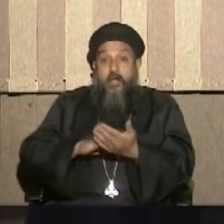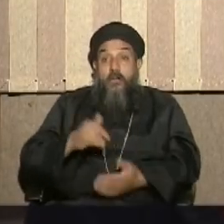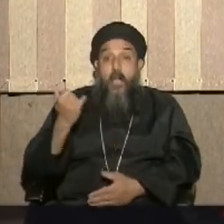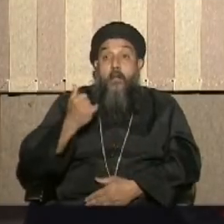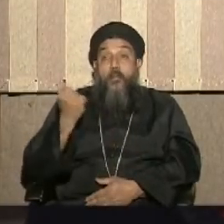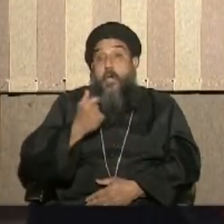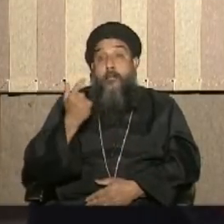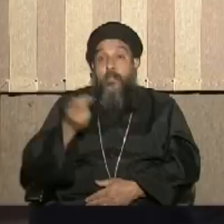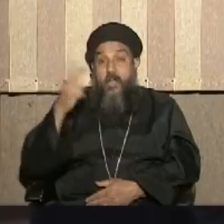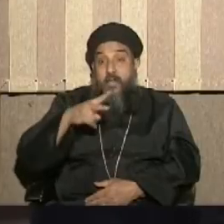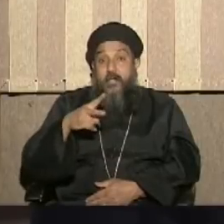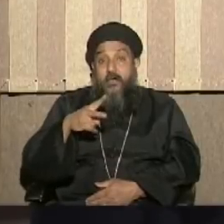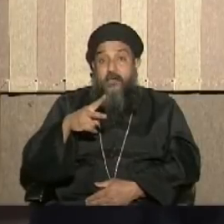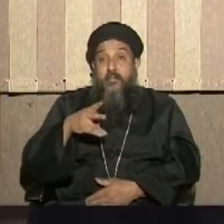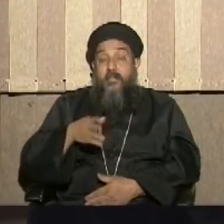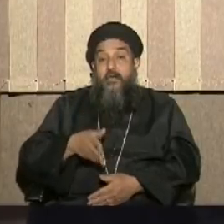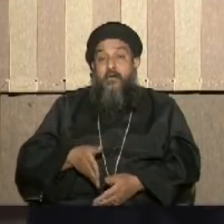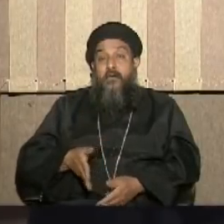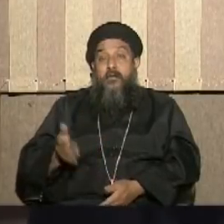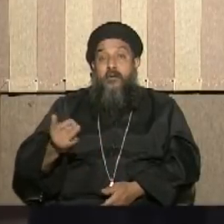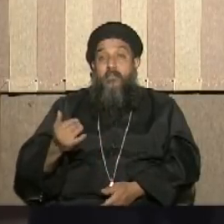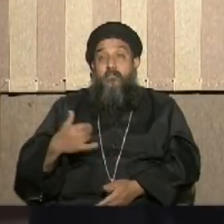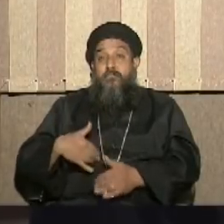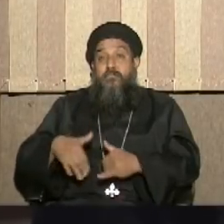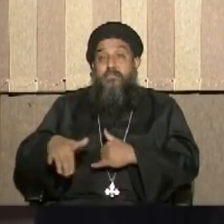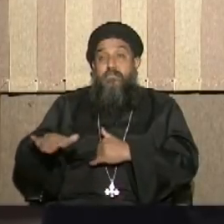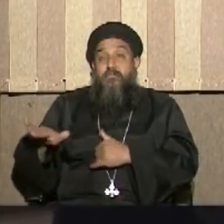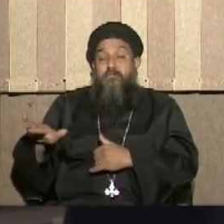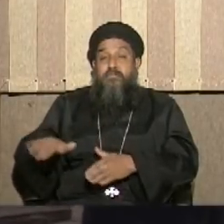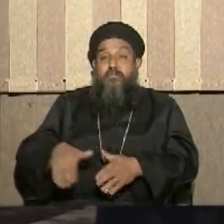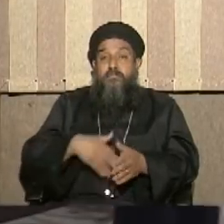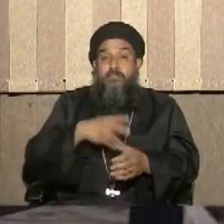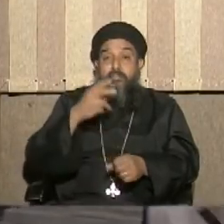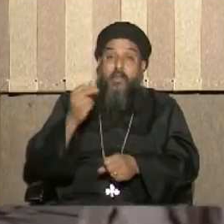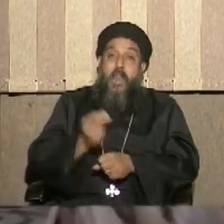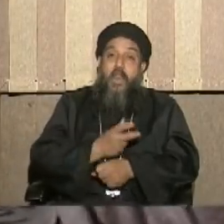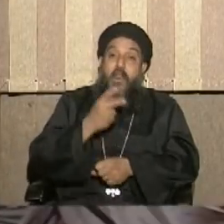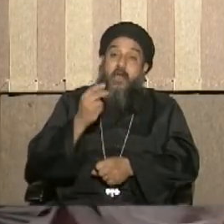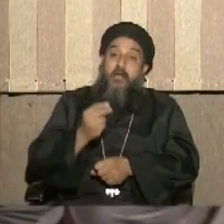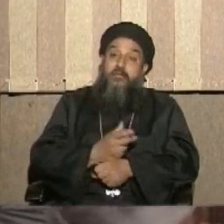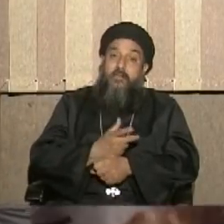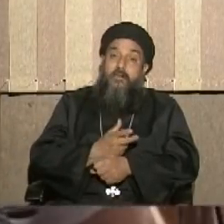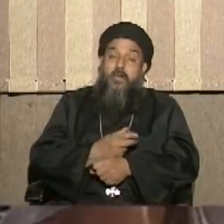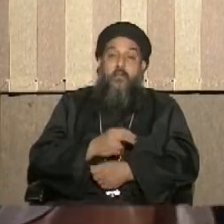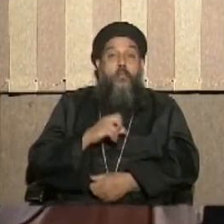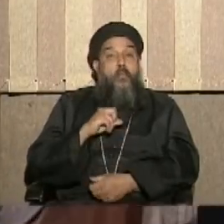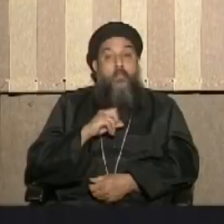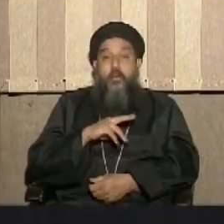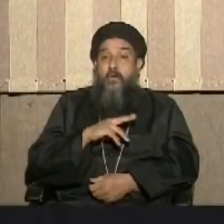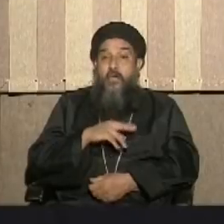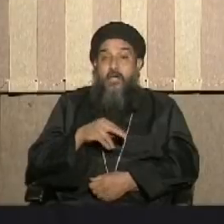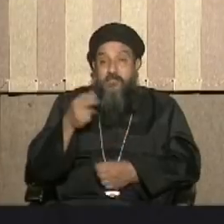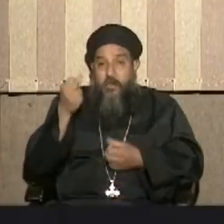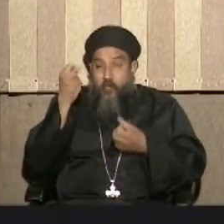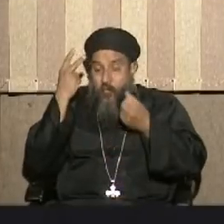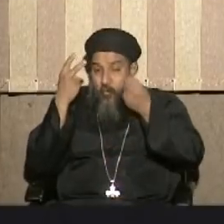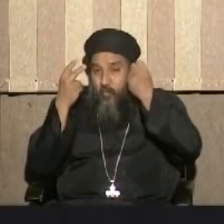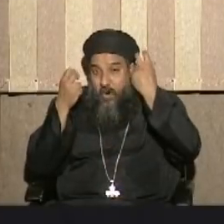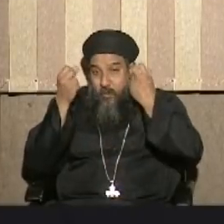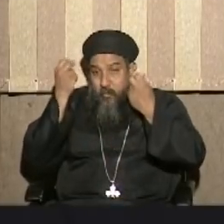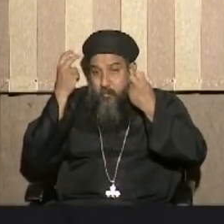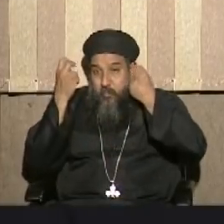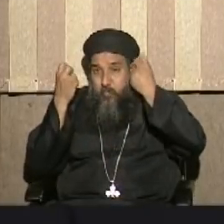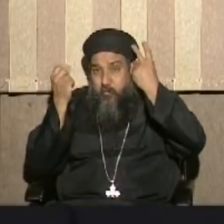خطر الوثنية، وهو الانحراف اللي داخل جوه الكنيسة. يقصد الأريوسيين يا مولاي؟ طبعا يا